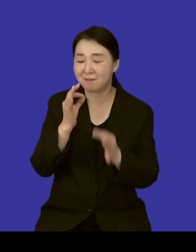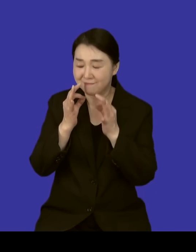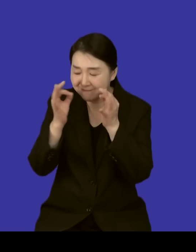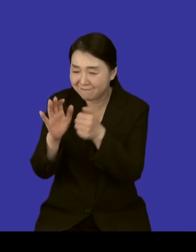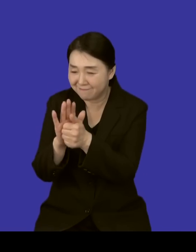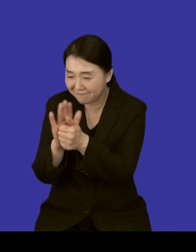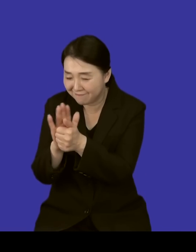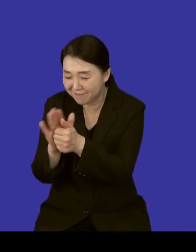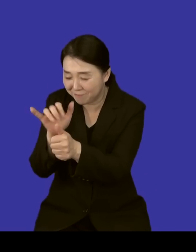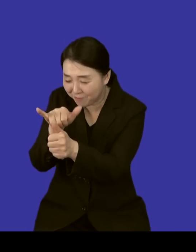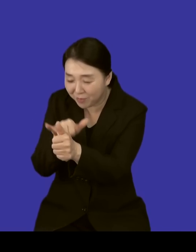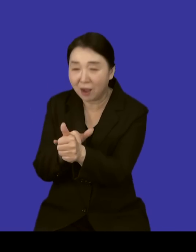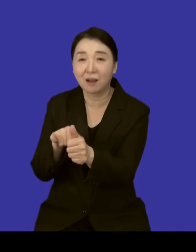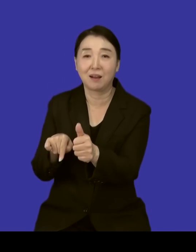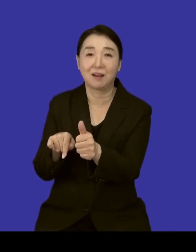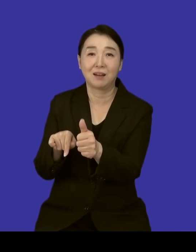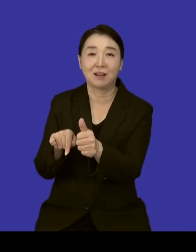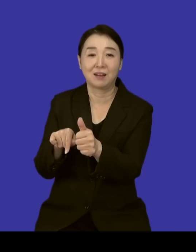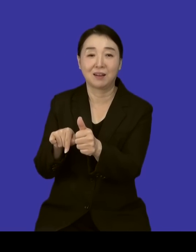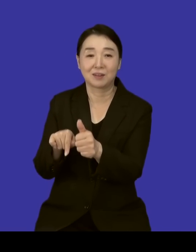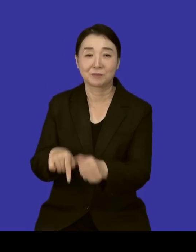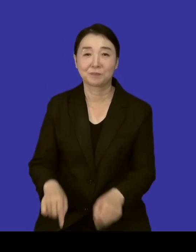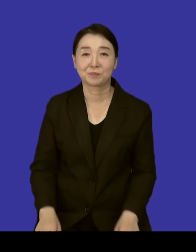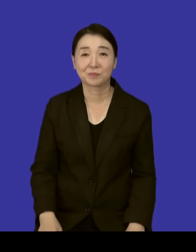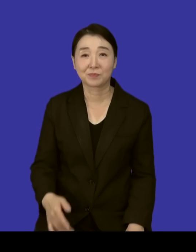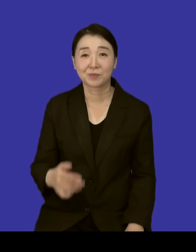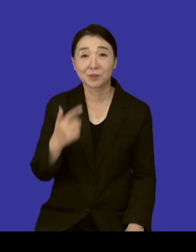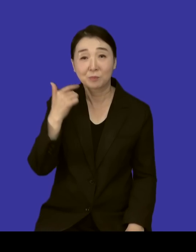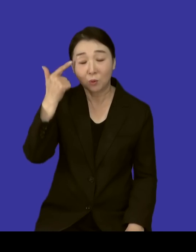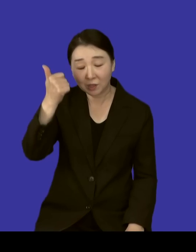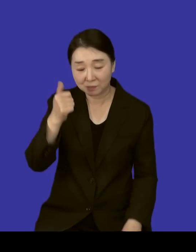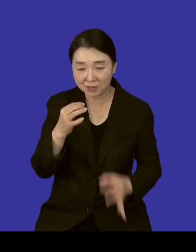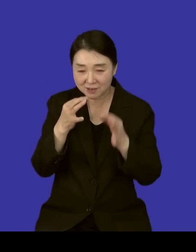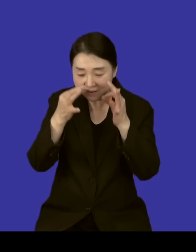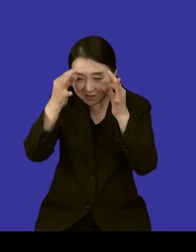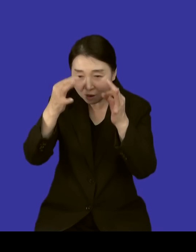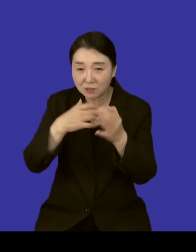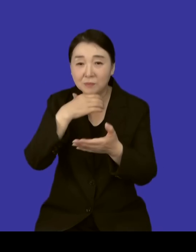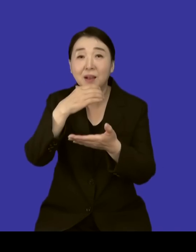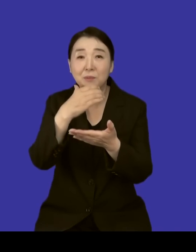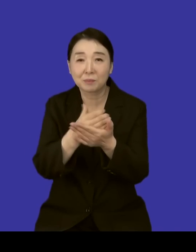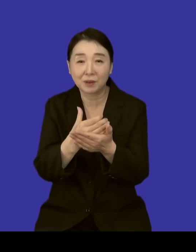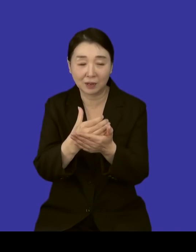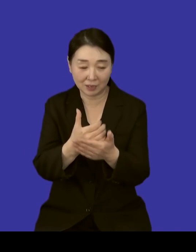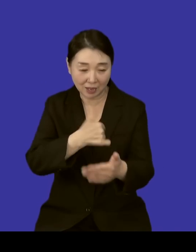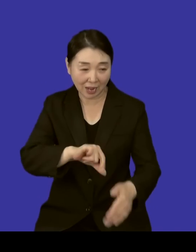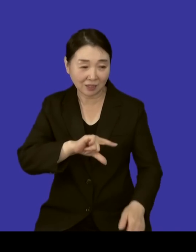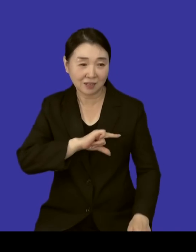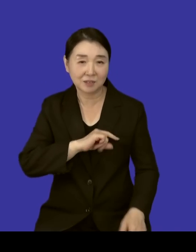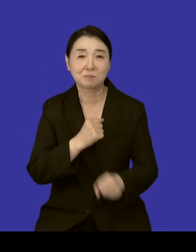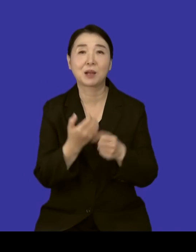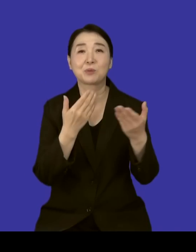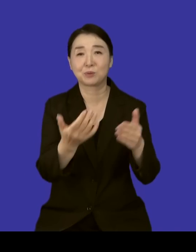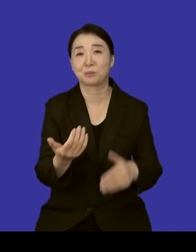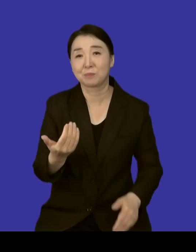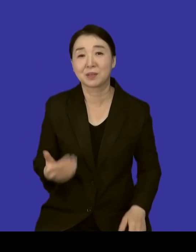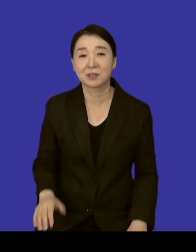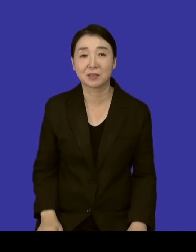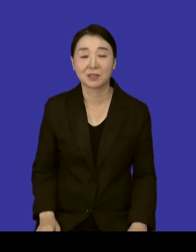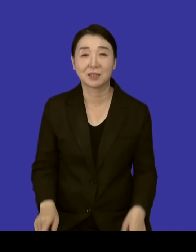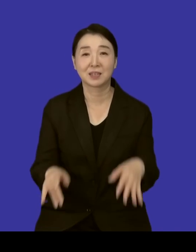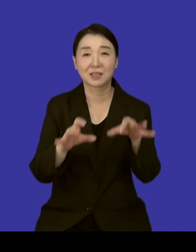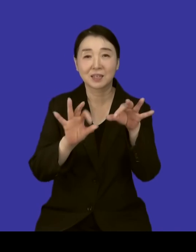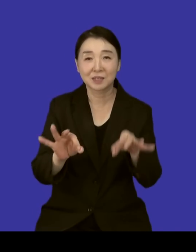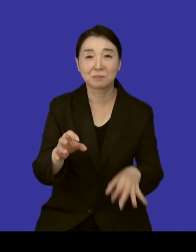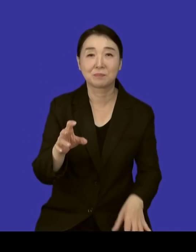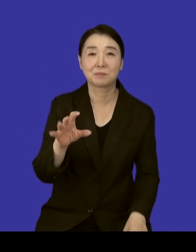해서 이 목사님이 그 정성에 감복하여서 네. 아들 이름을 지어준 거예요. 미리 아들이라고. 김자, 양자,